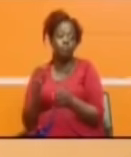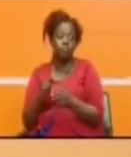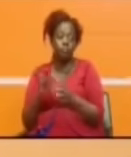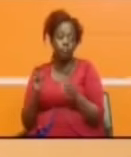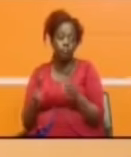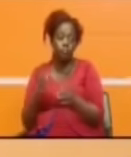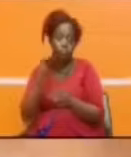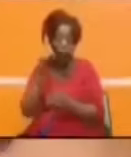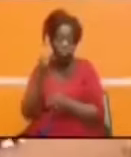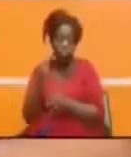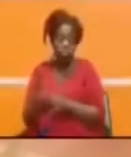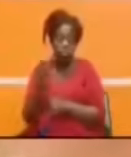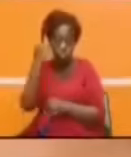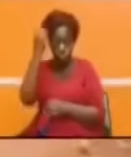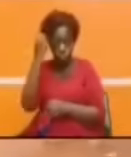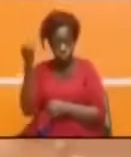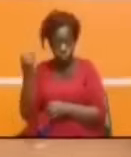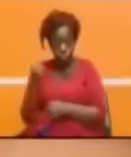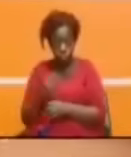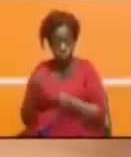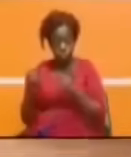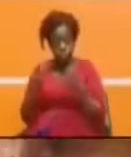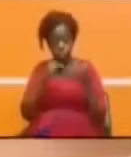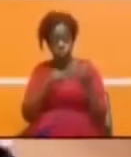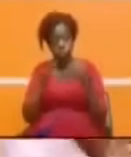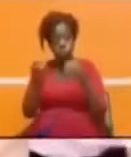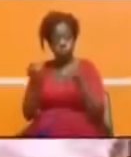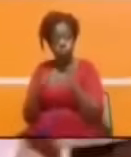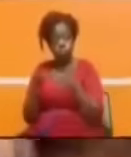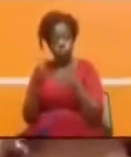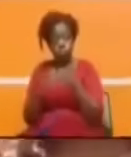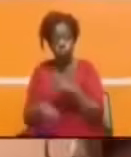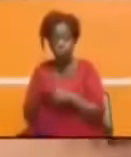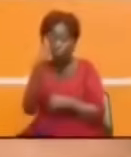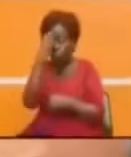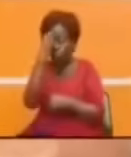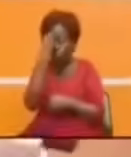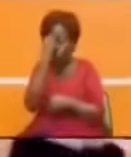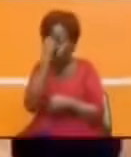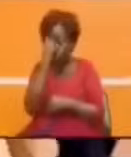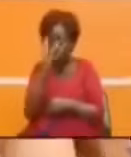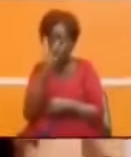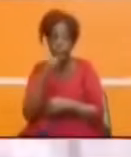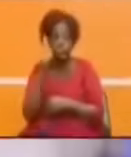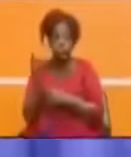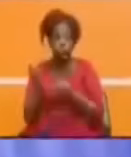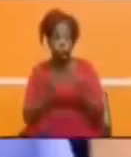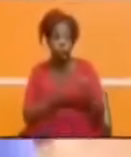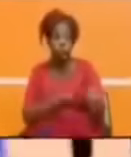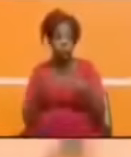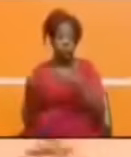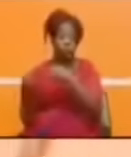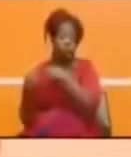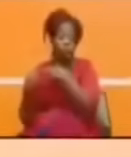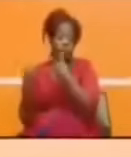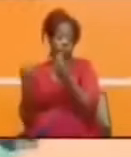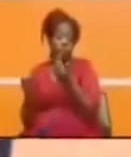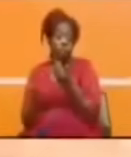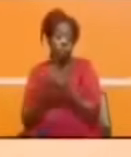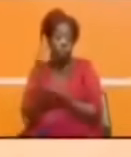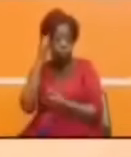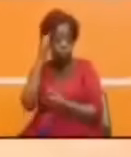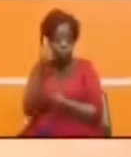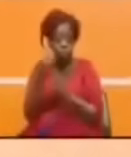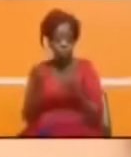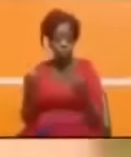ensi ensalire omusango. Tuwayiza n'aka palamenti bategeeza nti kyabuswava abasajja ensangi zino kusula obuvunaanyizibwa obw'okulabirira